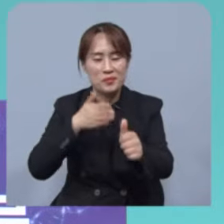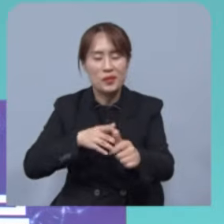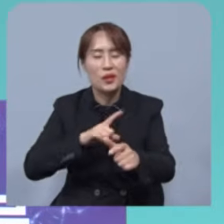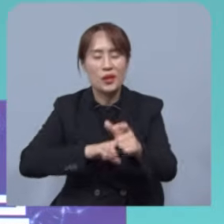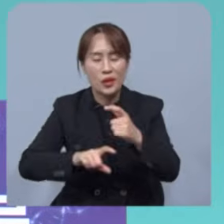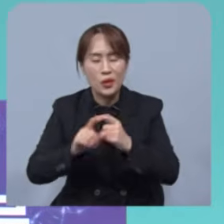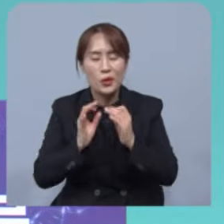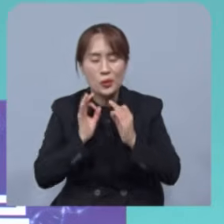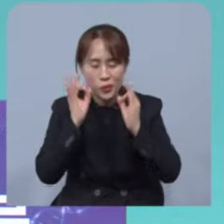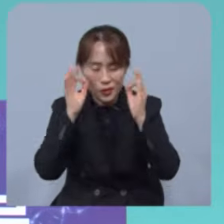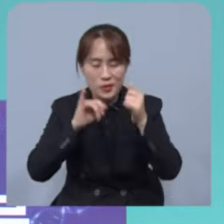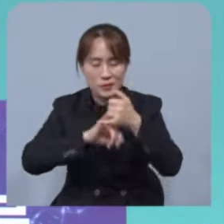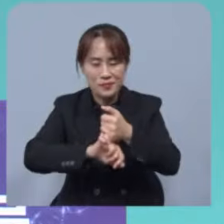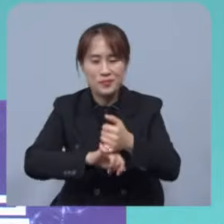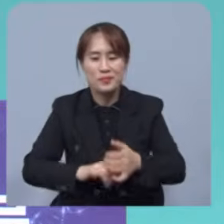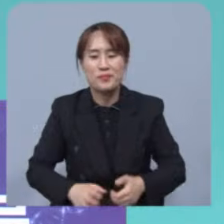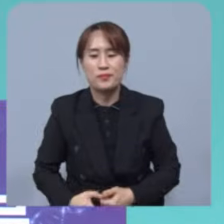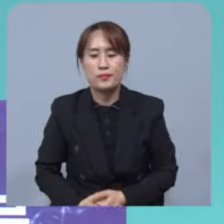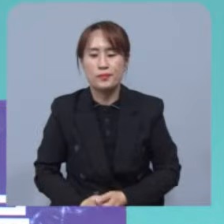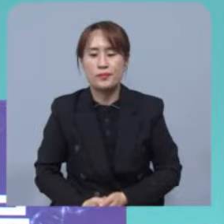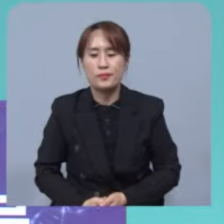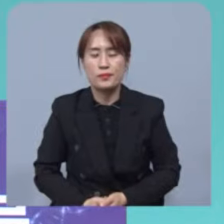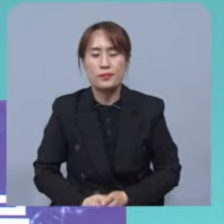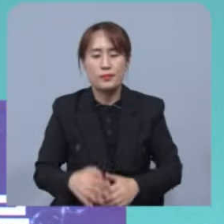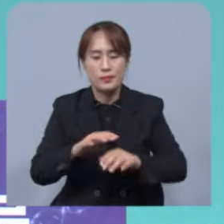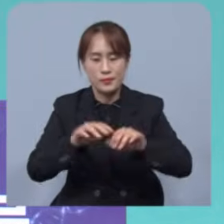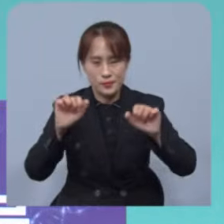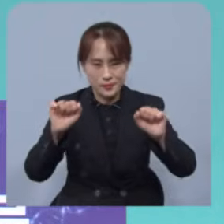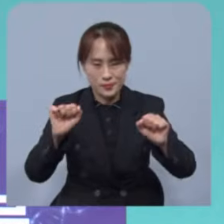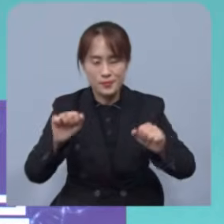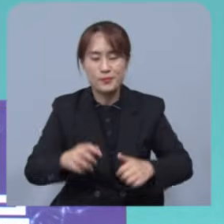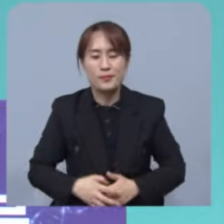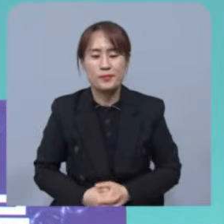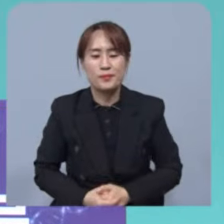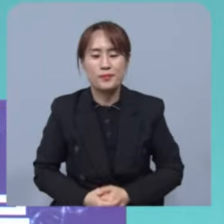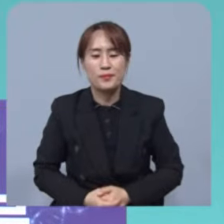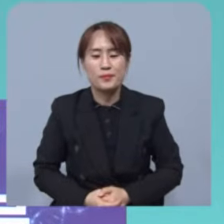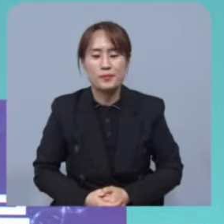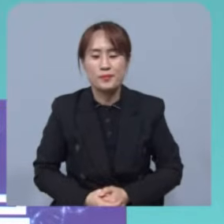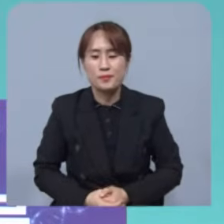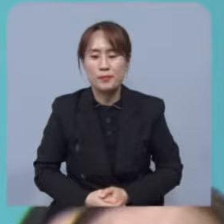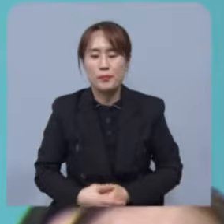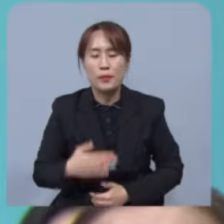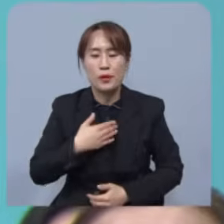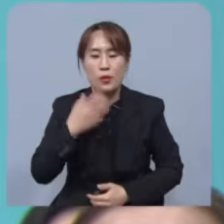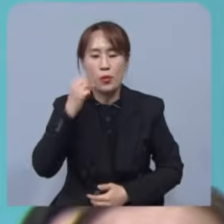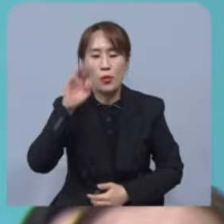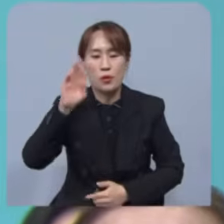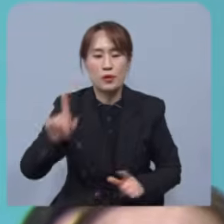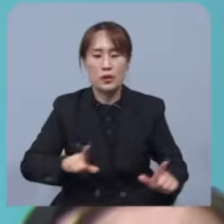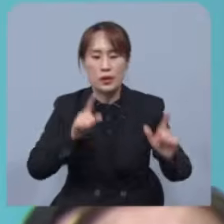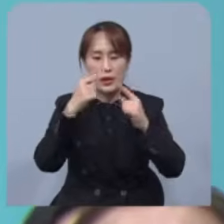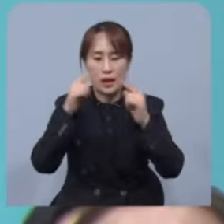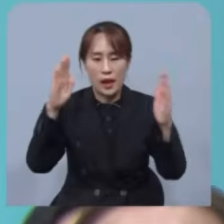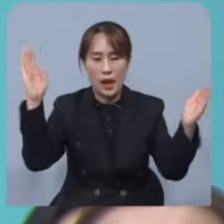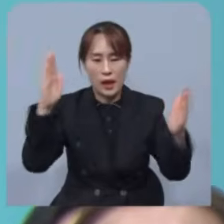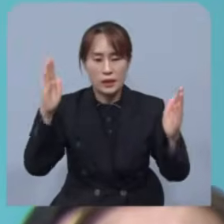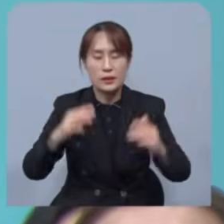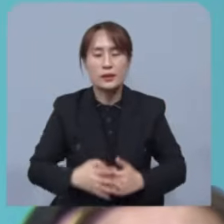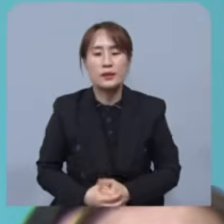신중을 기하겠습니다. 네, 안녕. 네, 저는 옥천에 살고 있는 대학생입니다.